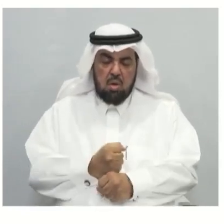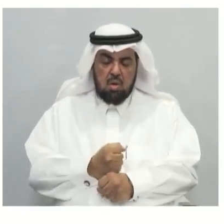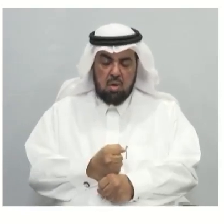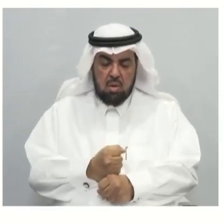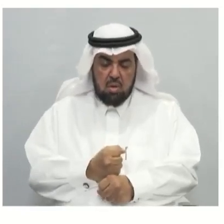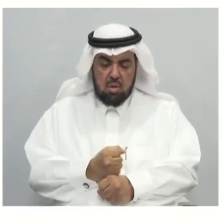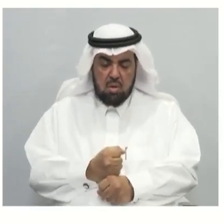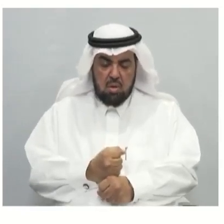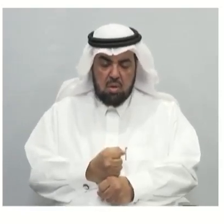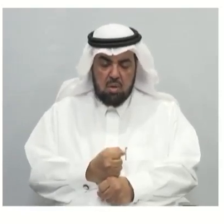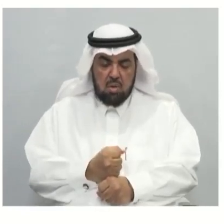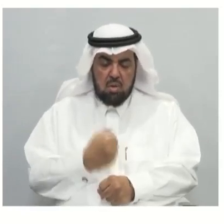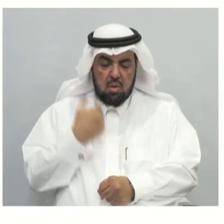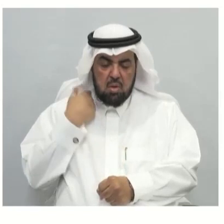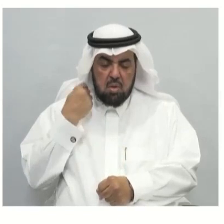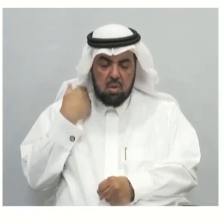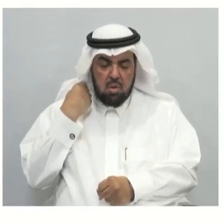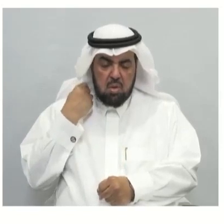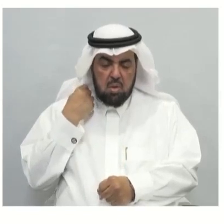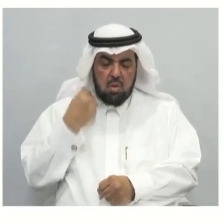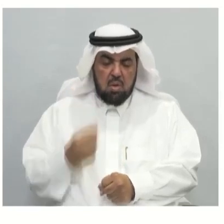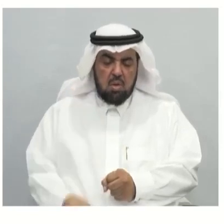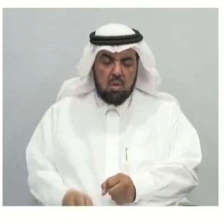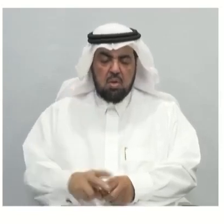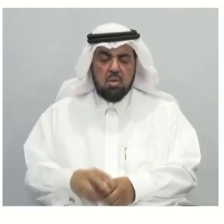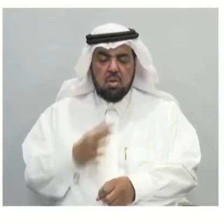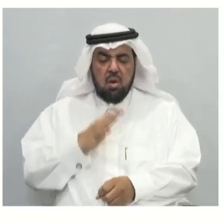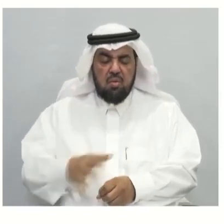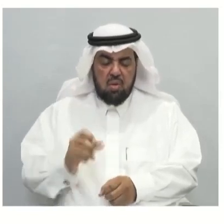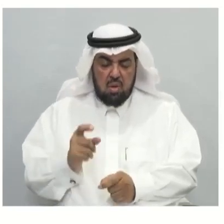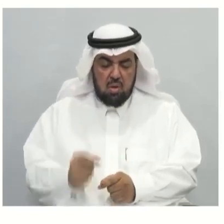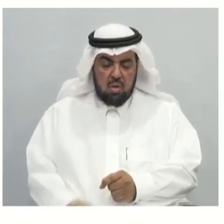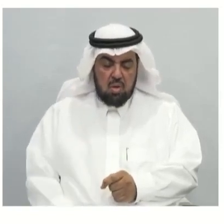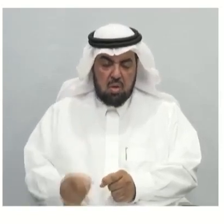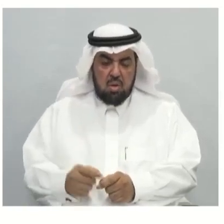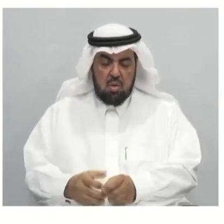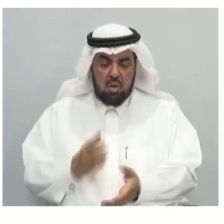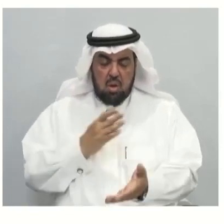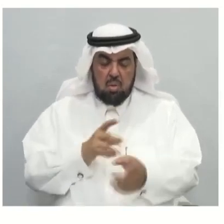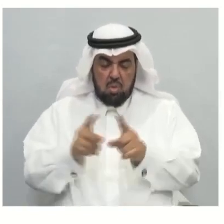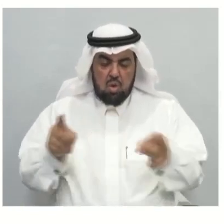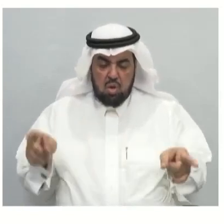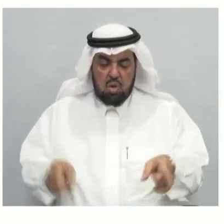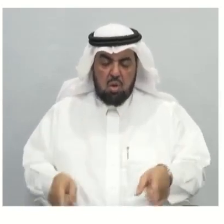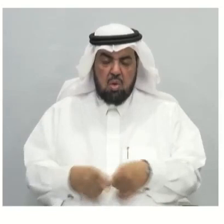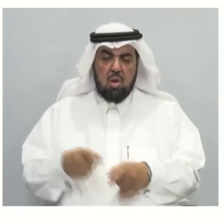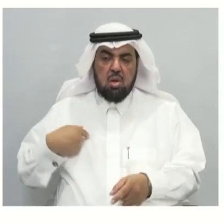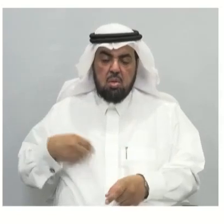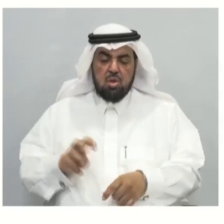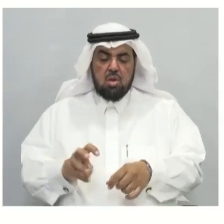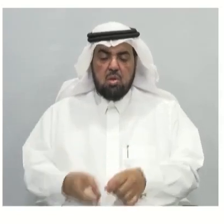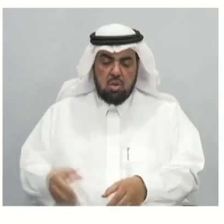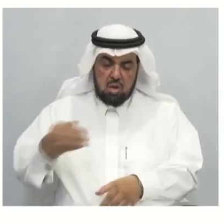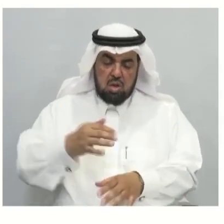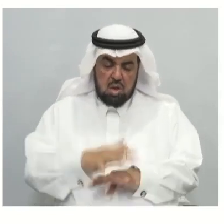معمال تحدثنا عن ادراج الشكل فيه واخذنا الشكل الافتراضي واخذنا المستطيل وقمنا بوضع اسم الشركه ثم ادرجنا